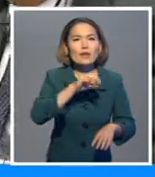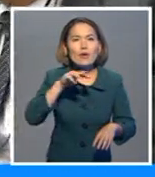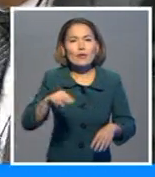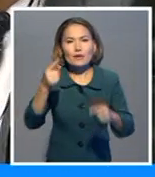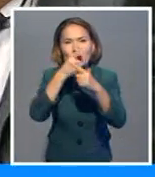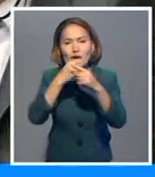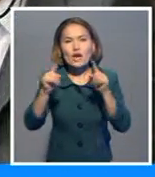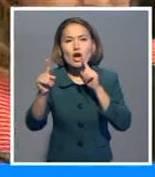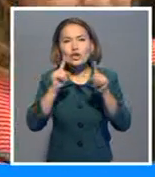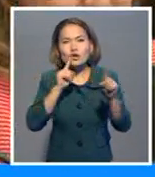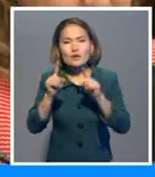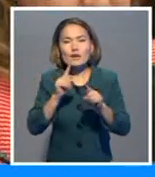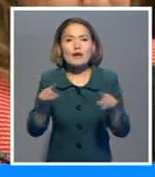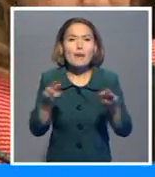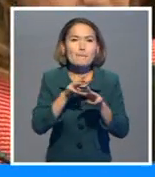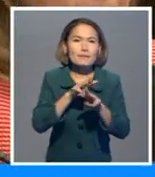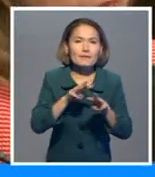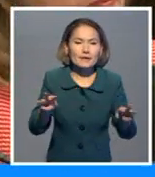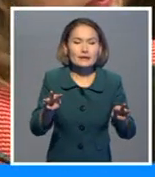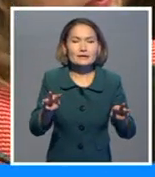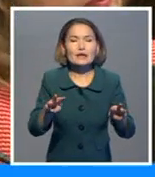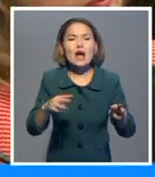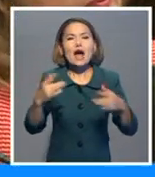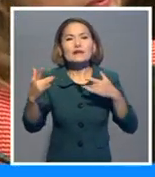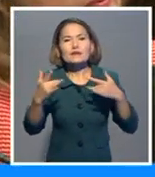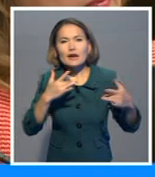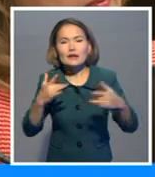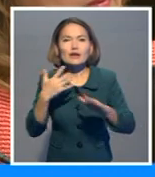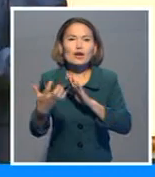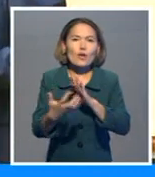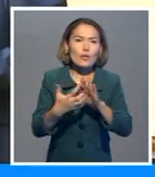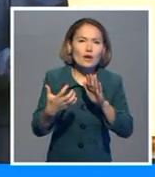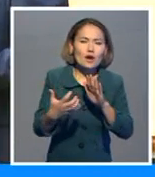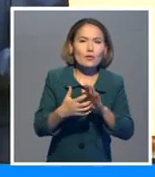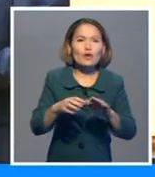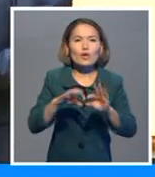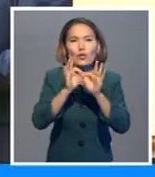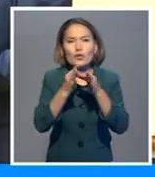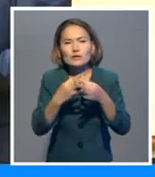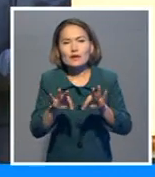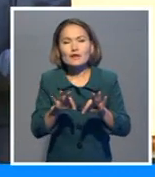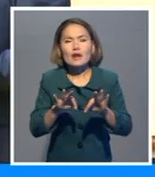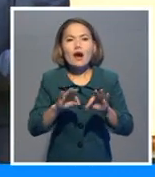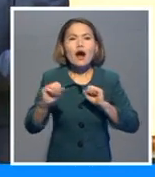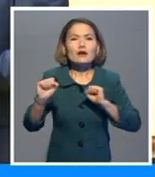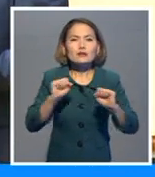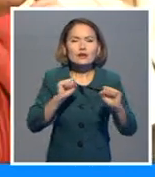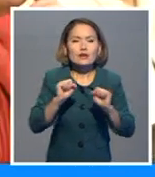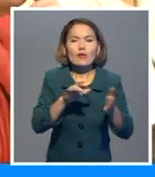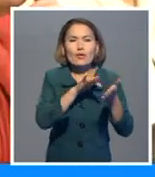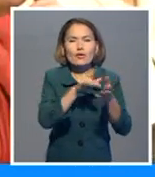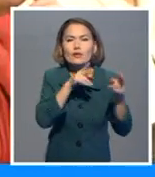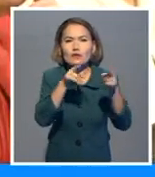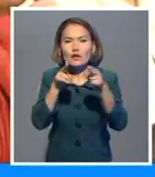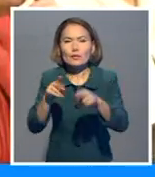барысында министр театрлар мен мұражайлардың жағдайын, әсіресе маман тапшылығы мен өнер ұжымдарының гастрольдік сапарларын сөз етті. Арыстанбек Мұхамедиұлы